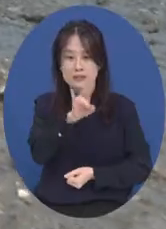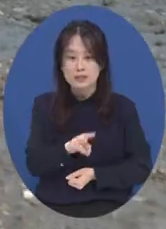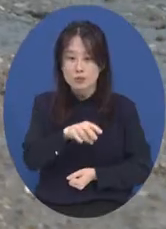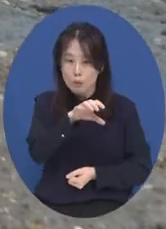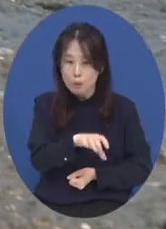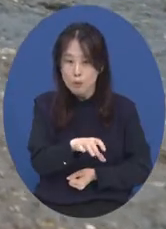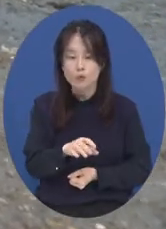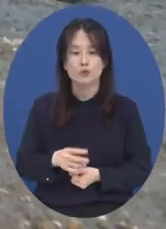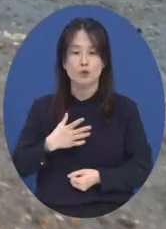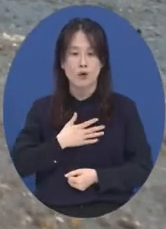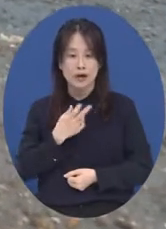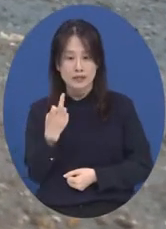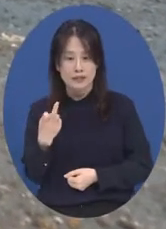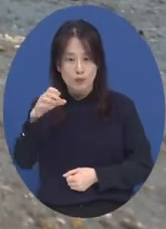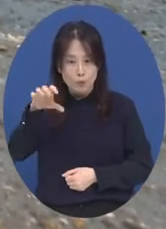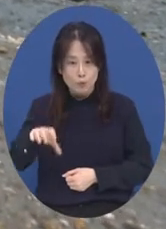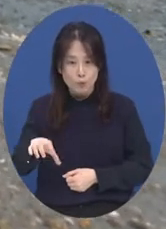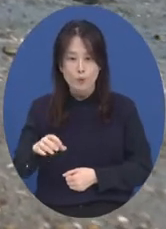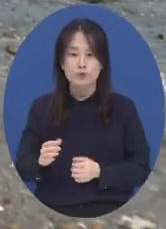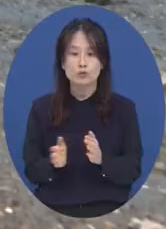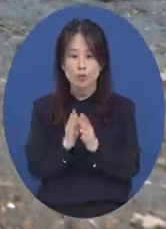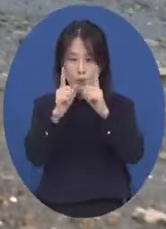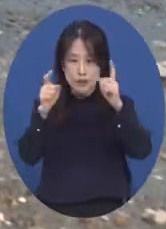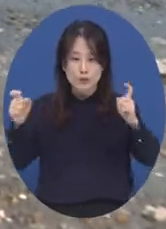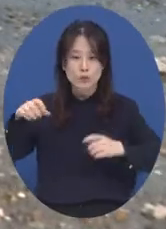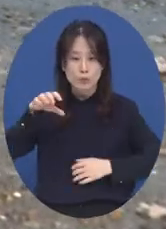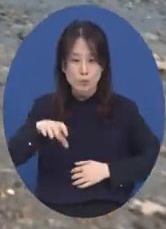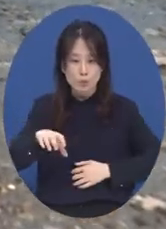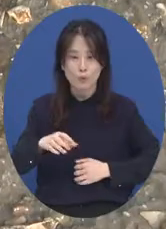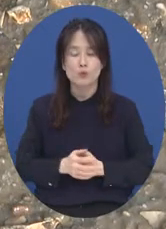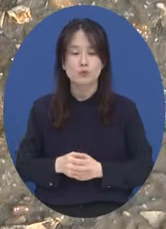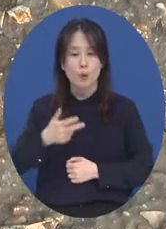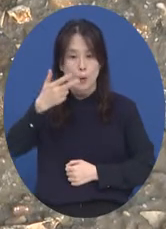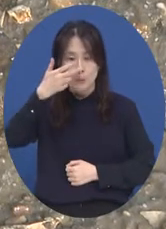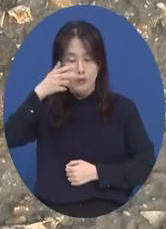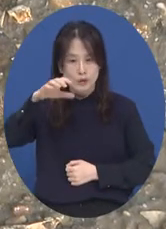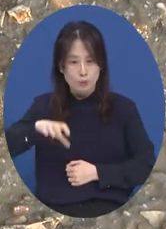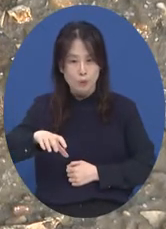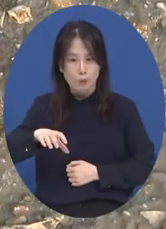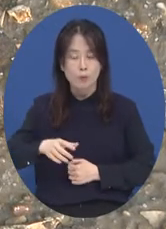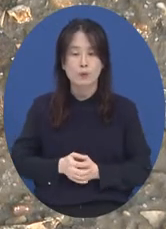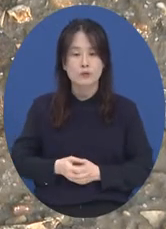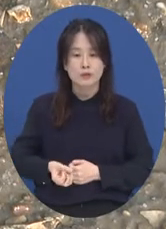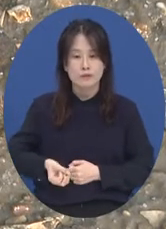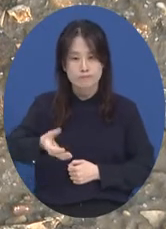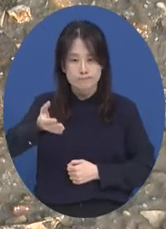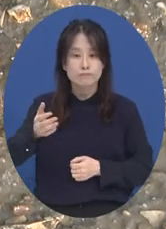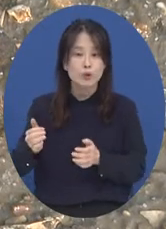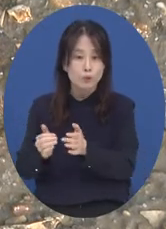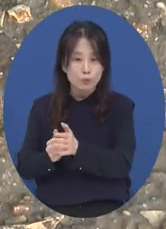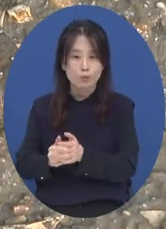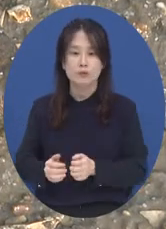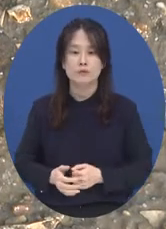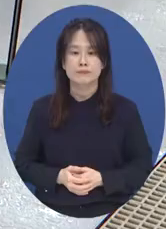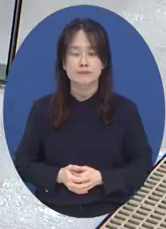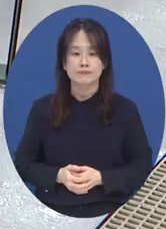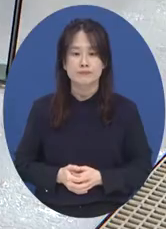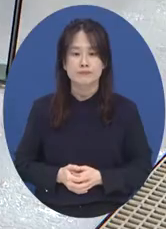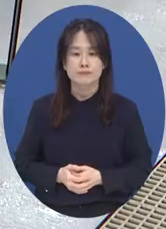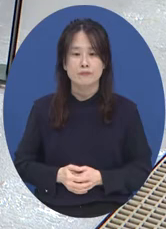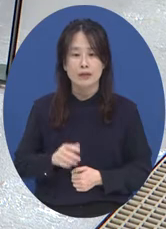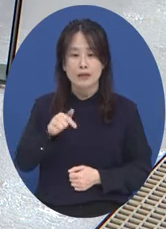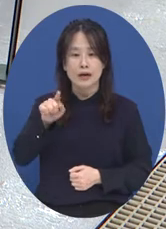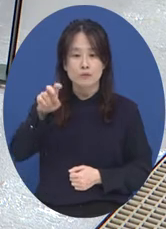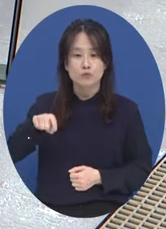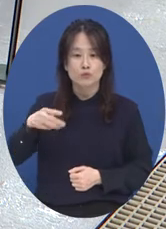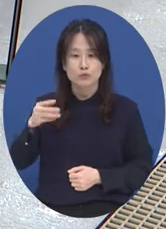오이도 갯벌과 안산 성감지선, 화성 제불이, 그리고 평택 권관리 갯벌 등에 차례로 방류했고, 이